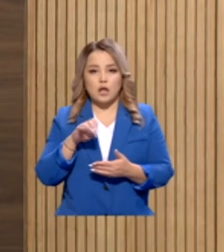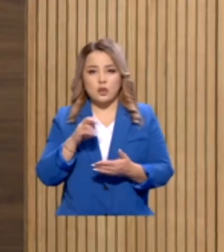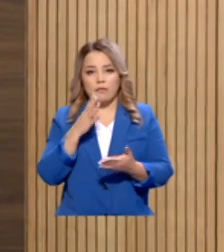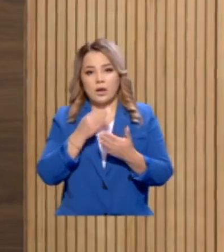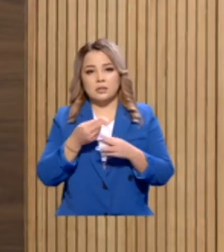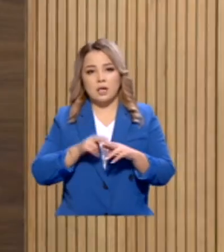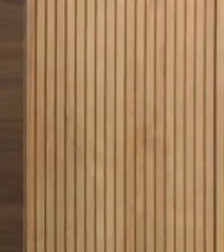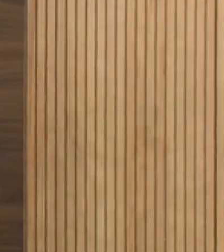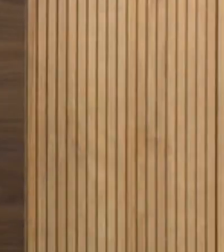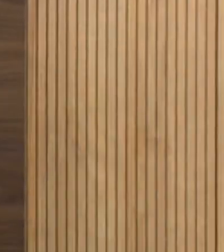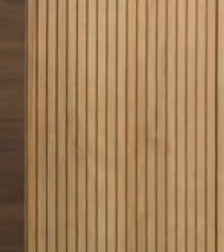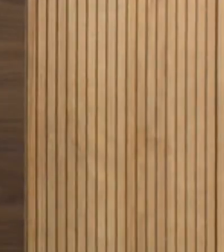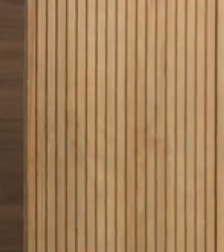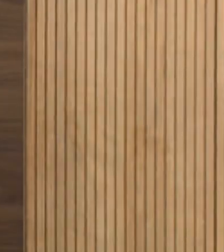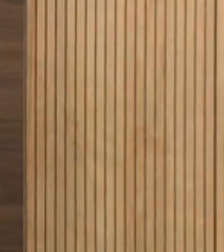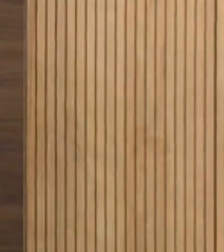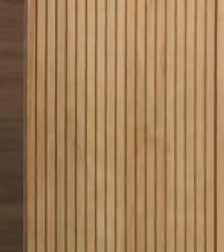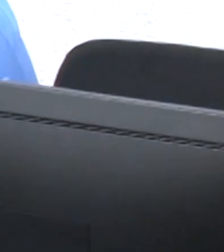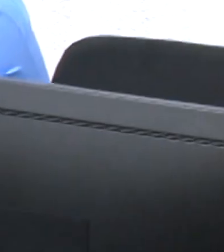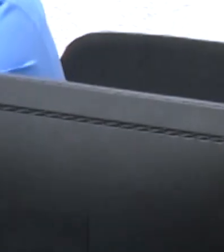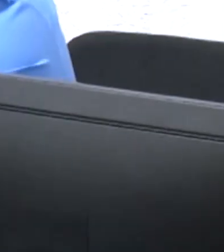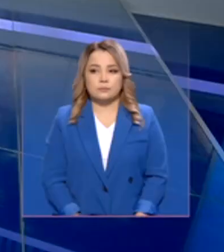шағым түсіретін мәлімдеді.